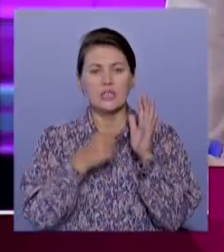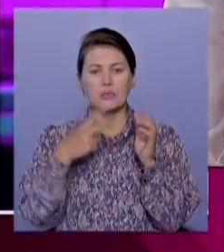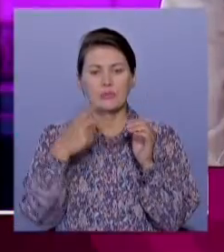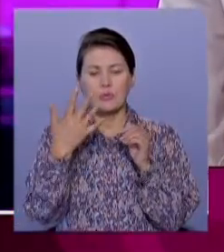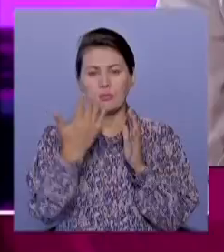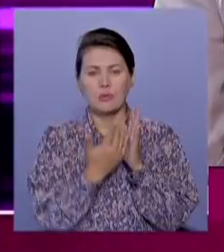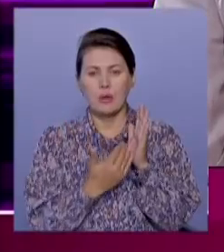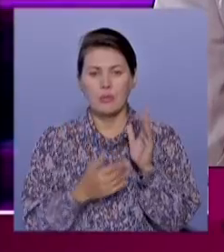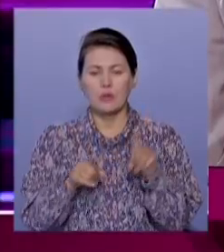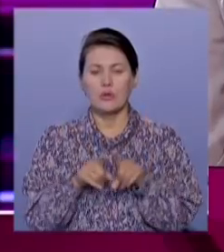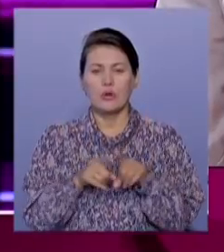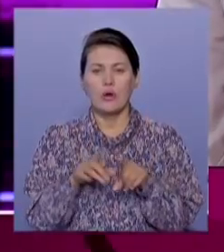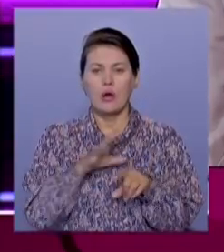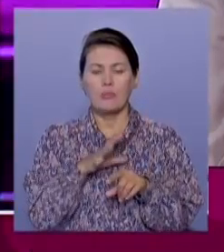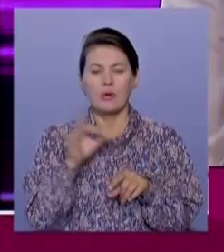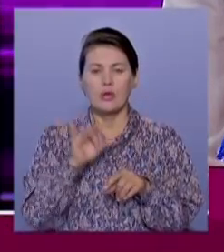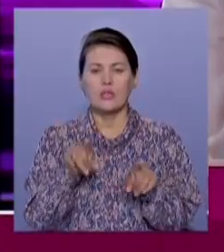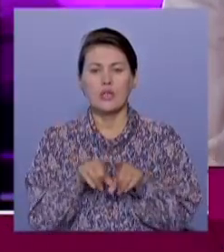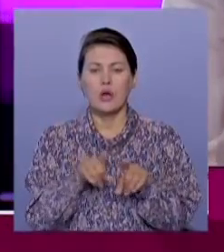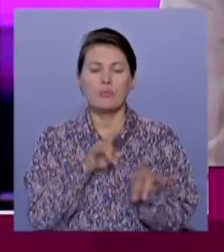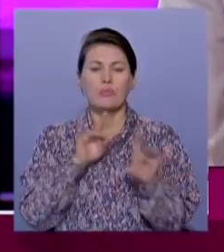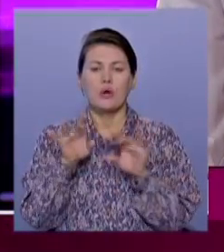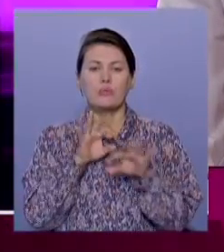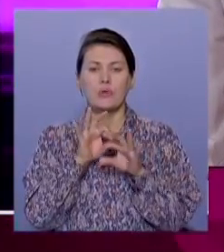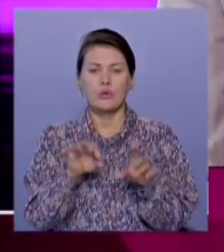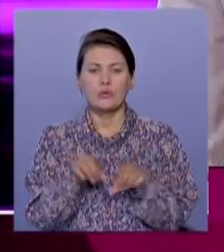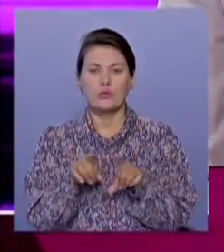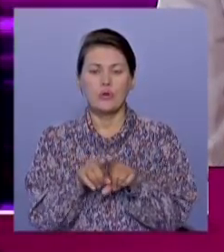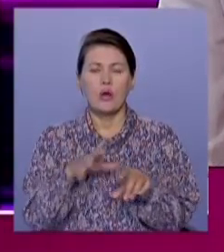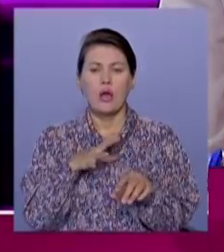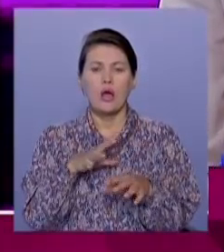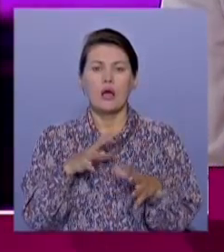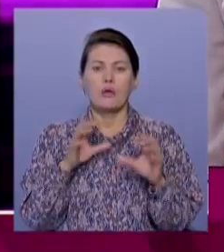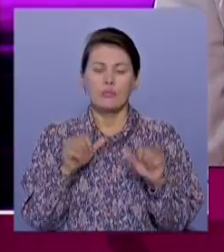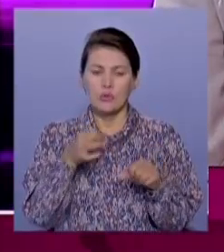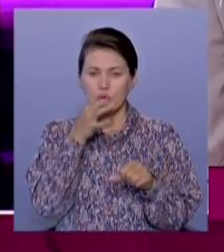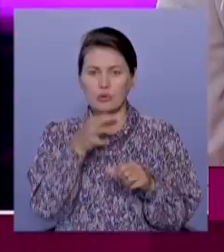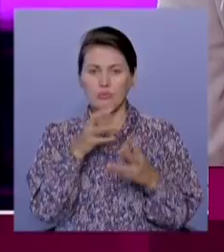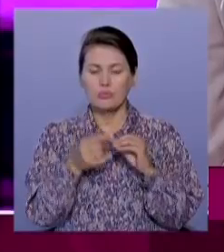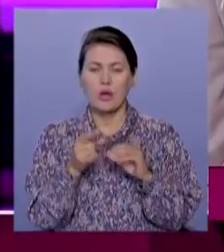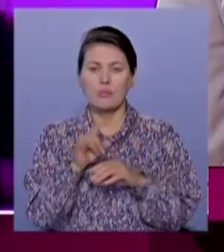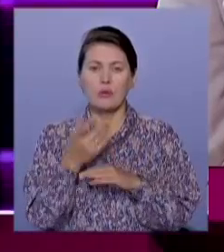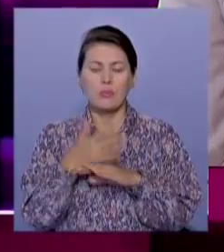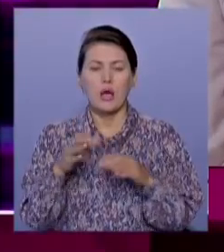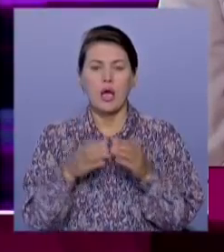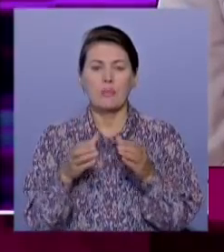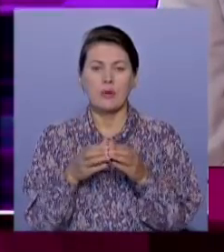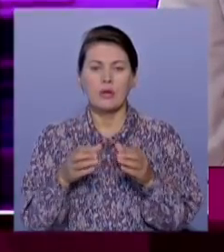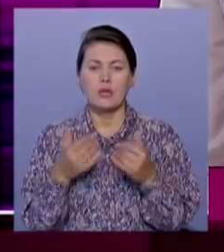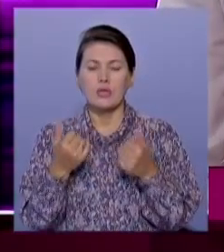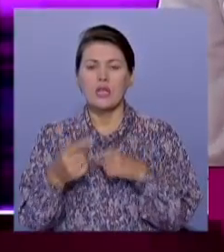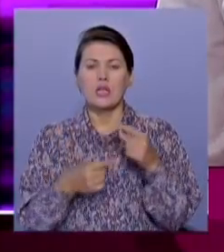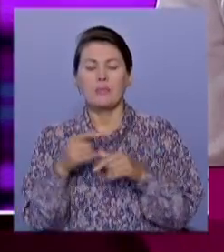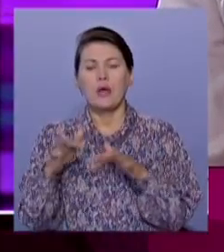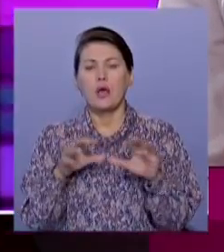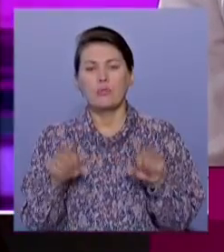7-20-25 бағдарламасының баламасы ретінде осындай жарнама жасауда алаяқтыққа жатқызуға бола ма жалпы? Ипотекалық компанияның ендік әрекеті